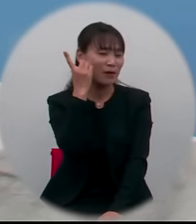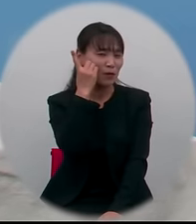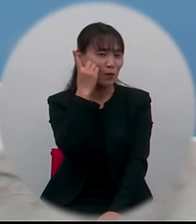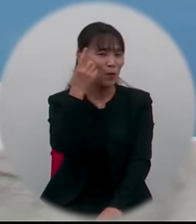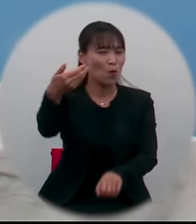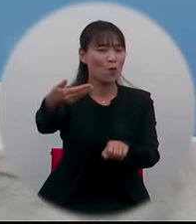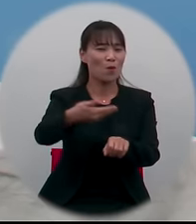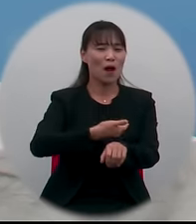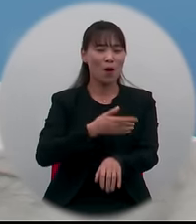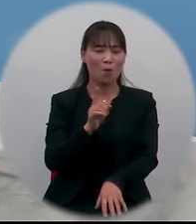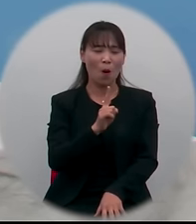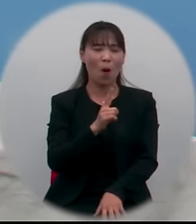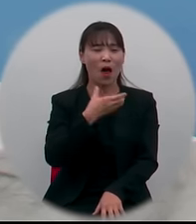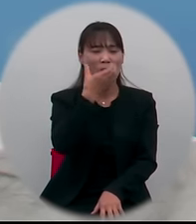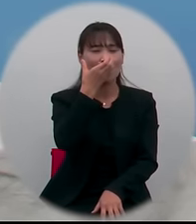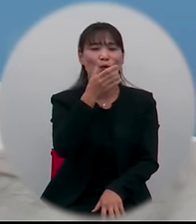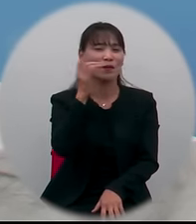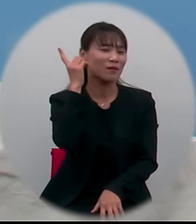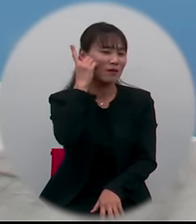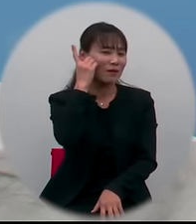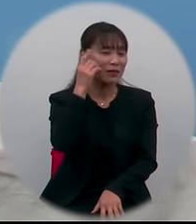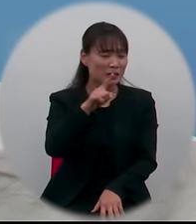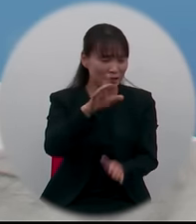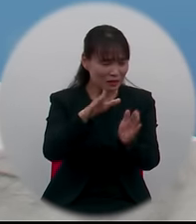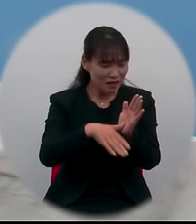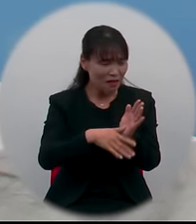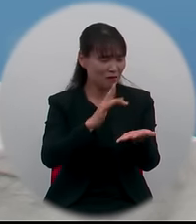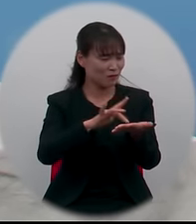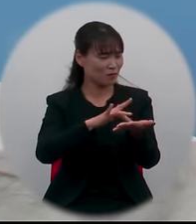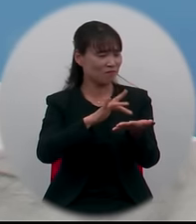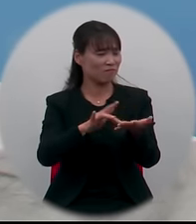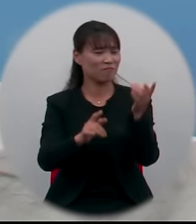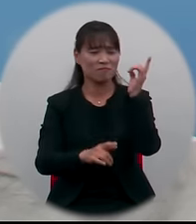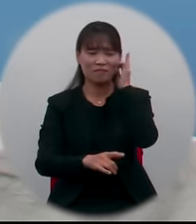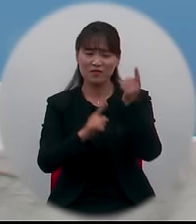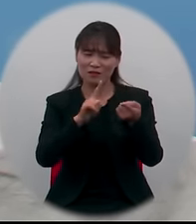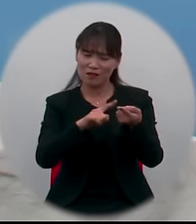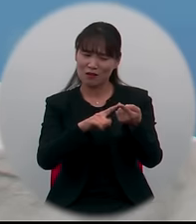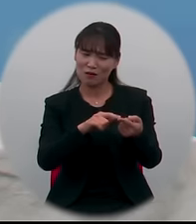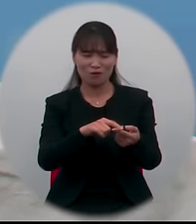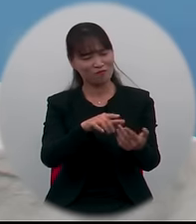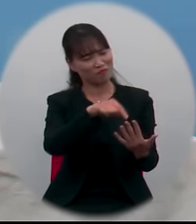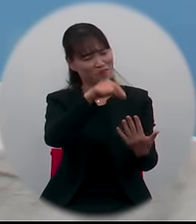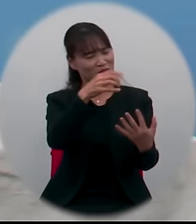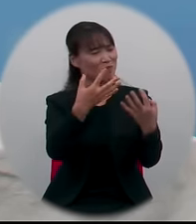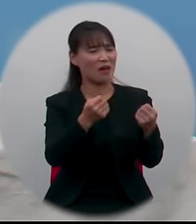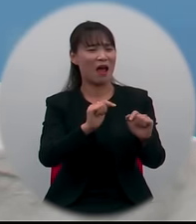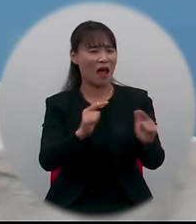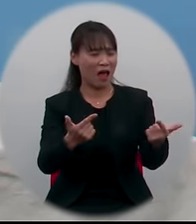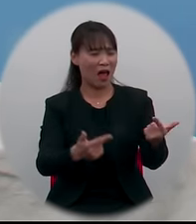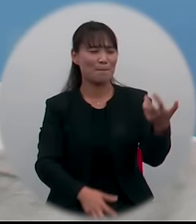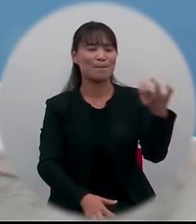그때까지만 해도 스마트폰에 대해 이러저러한 이유로에 좋은 선택을 하지 않았고 전체 인구 중에 약 80만 명만